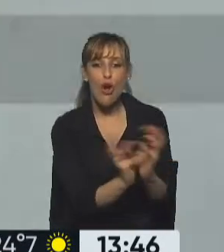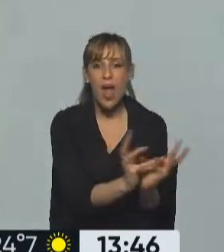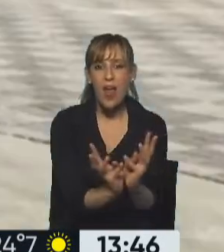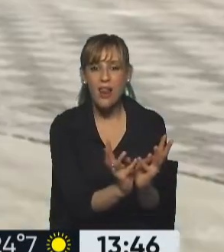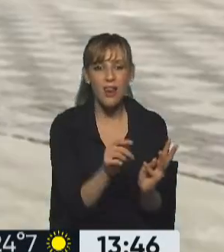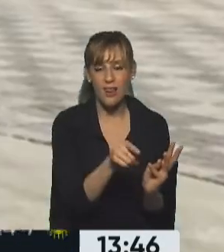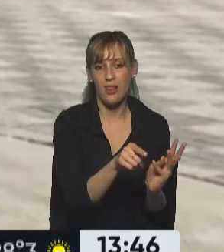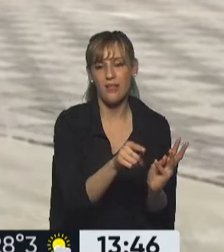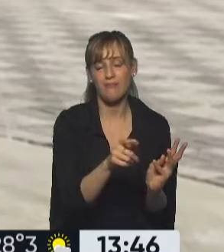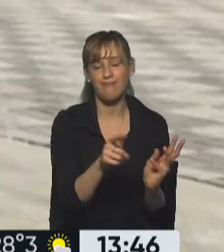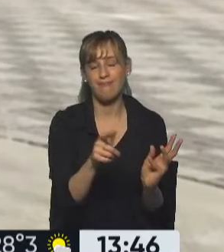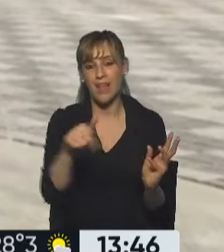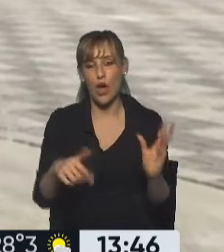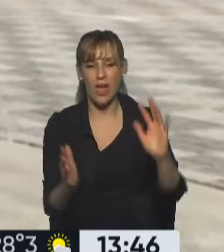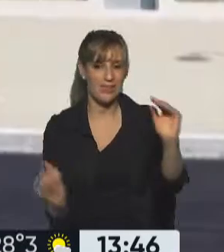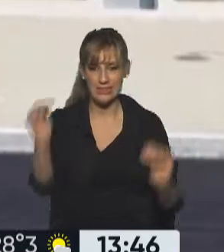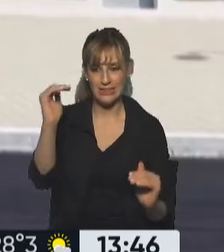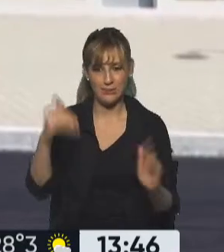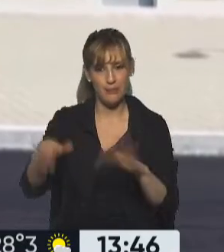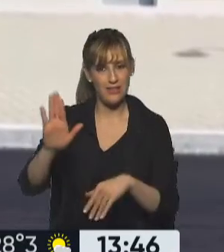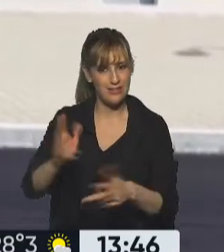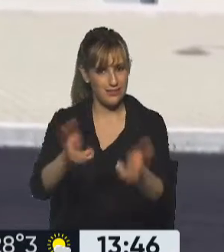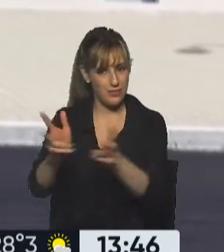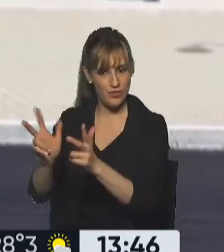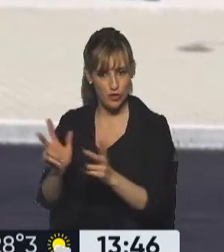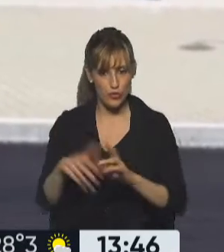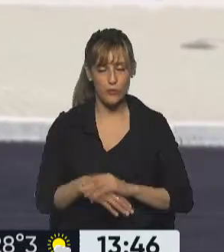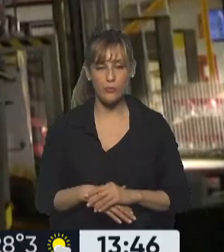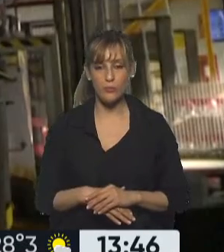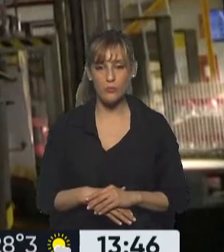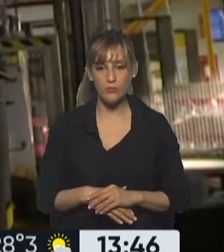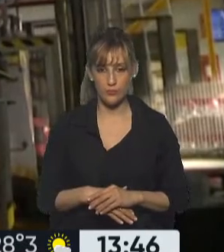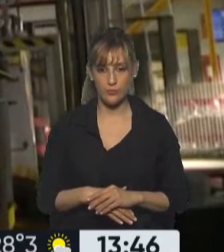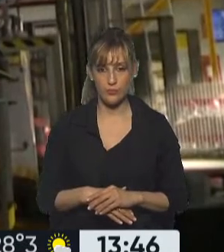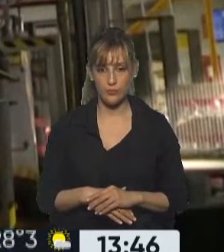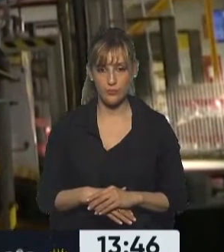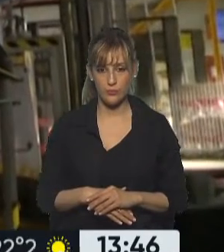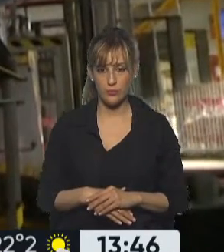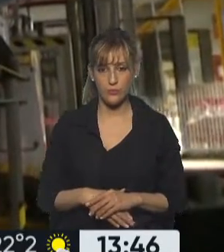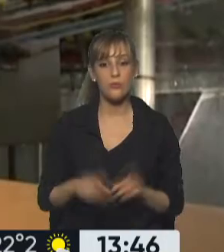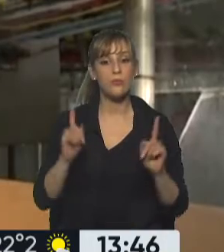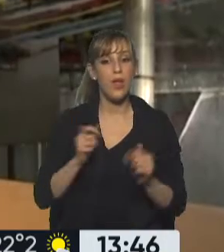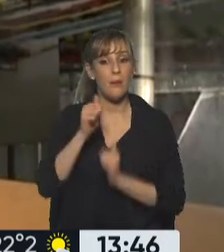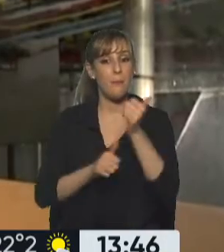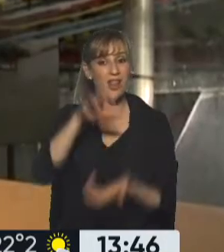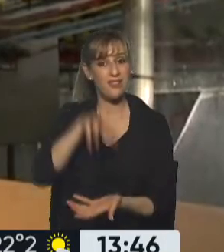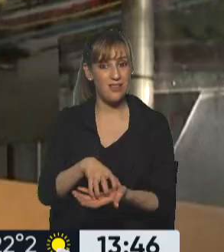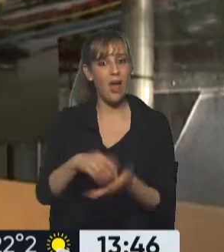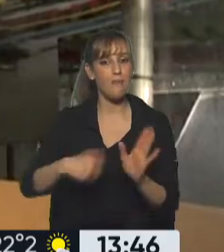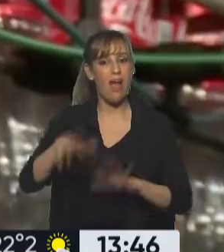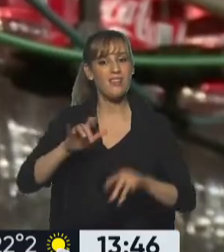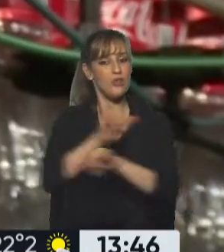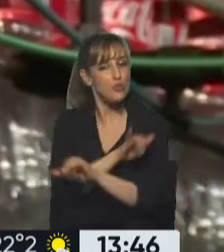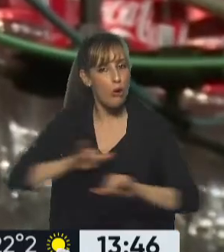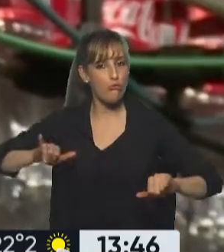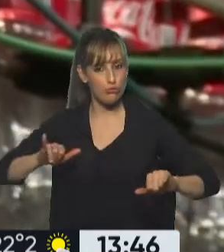وقرى سياحية. No es la única disonancia que rodea la conferencia de Egipto. El sponsor oficial del encuentro es Coca-Cola Company,